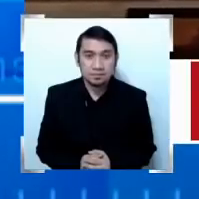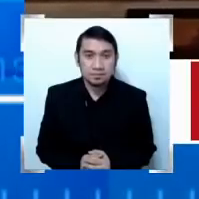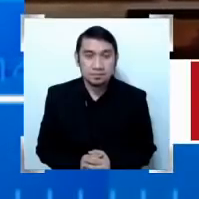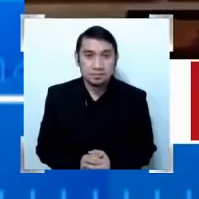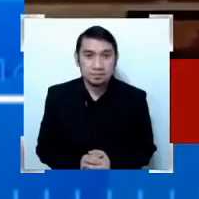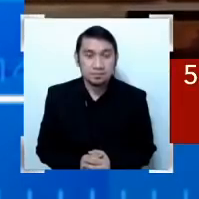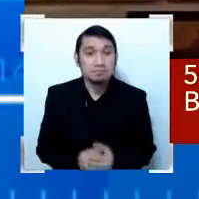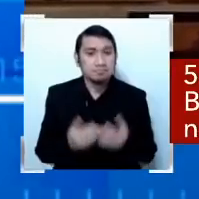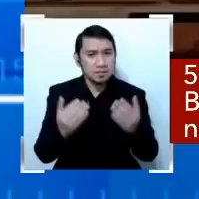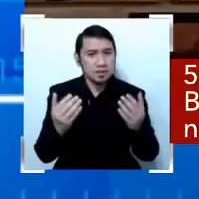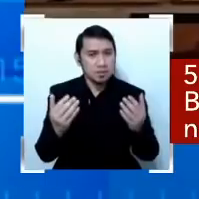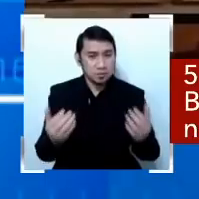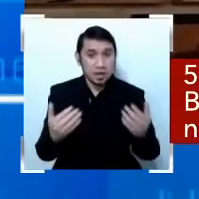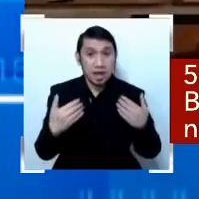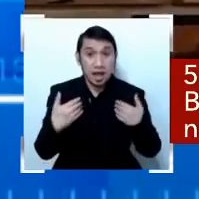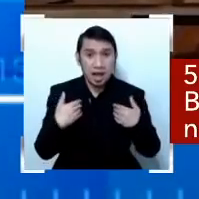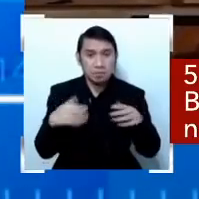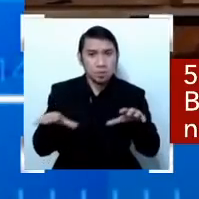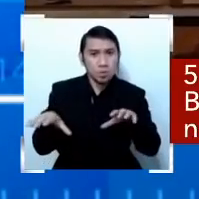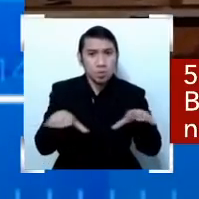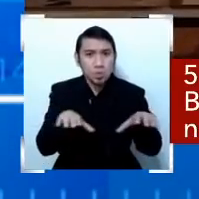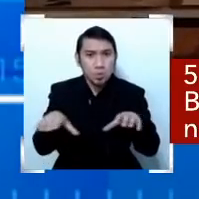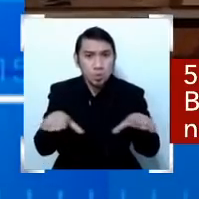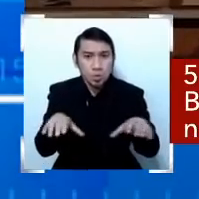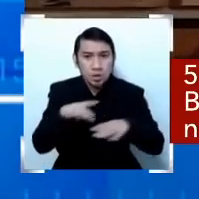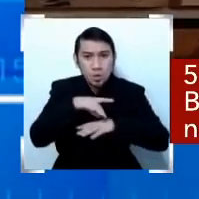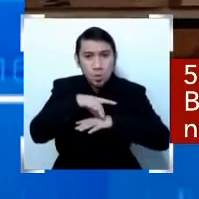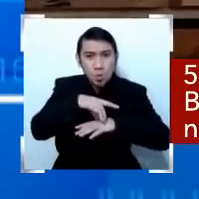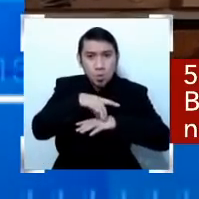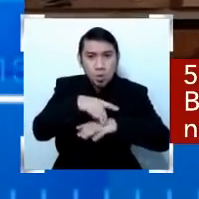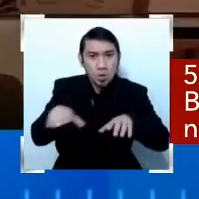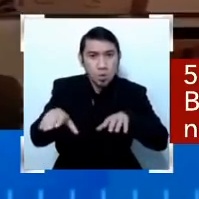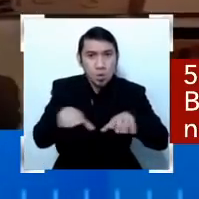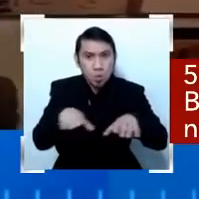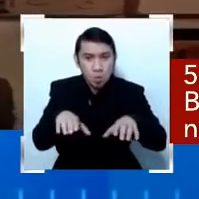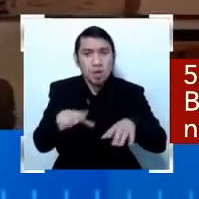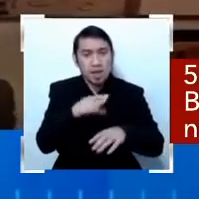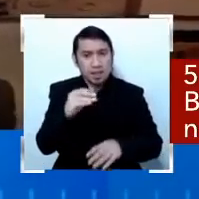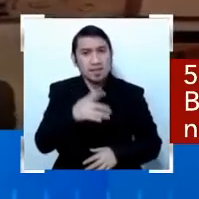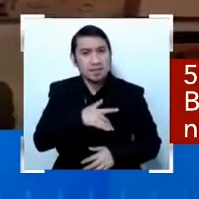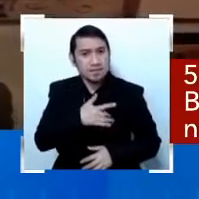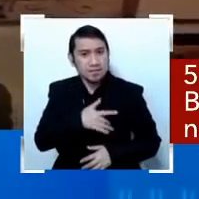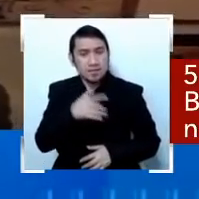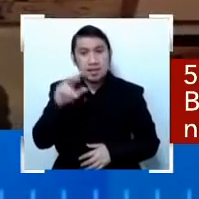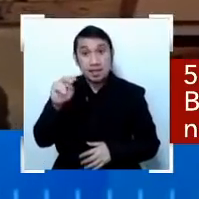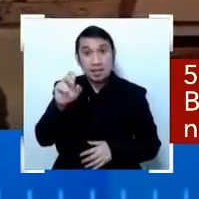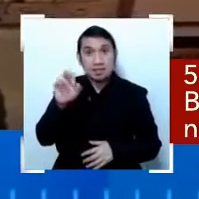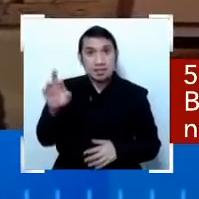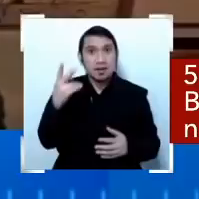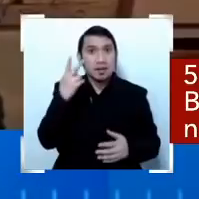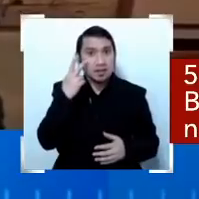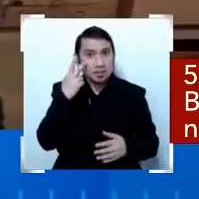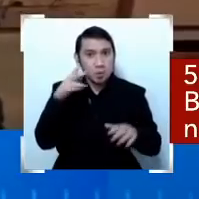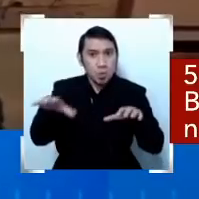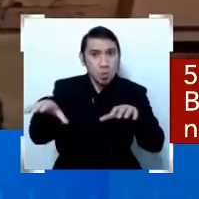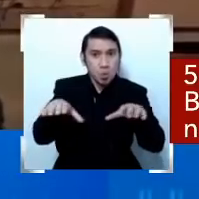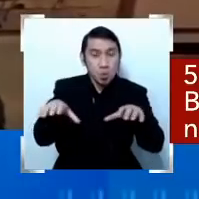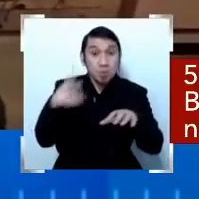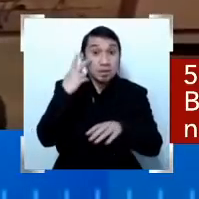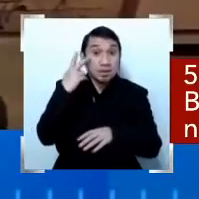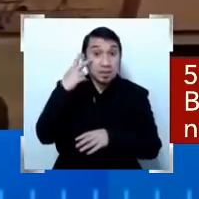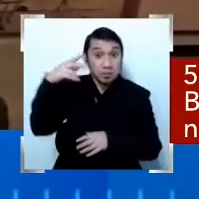Iga, nagkalindol ngayong gabi at naramdaman sa ilang panig ng Metro Manila. Kita sa video ito ang pag-uga ng chandelier dahil sa